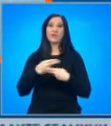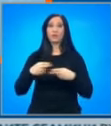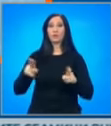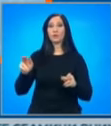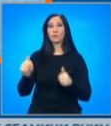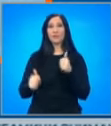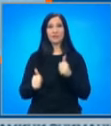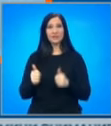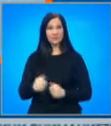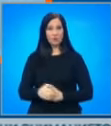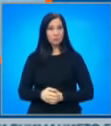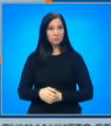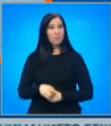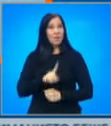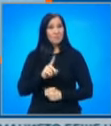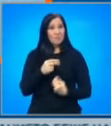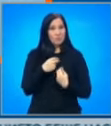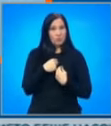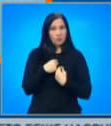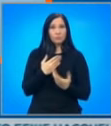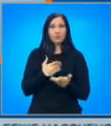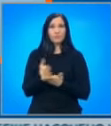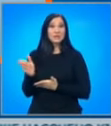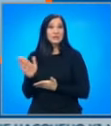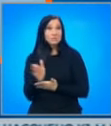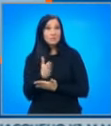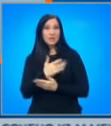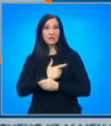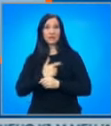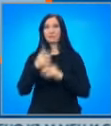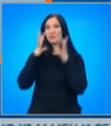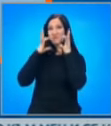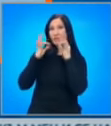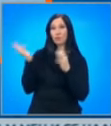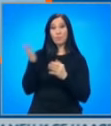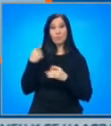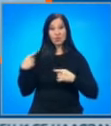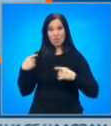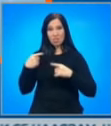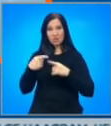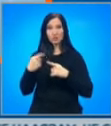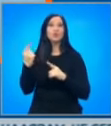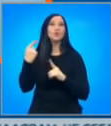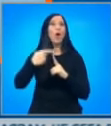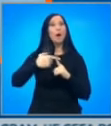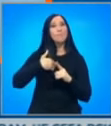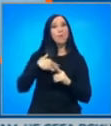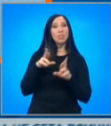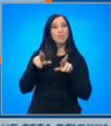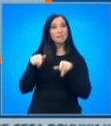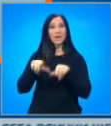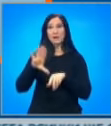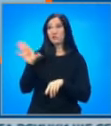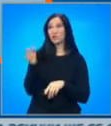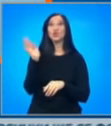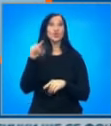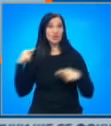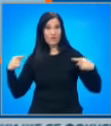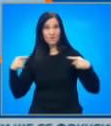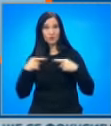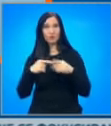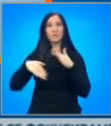откритото първенство. Неудобно ми е, че през изминалите седмици вниманието беше насочено към мен и се надявам, че сега всички ще се